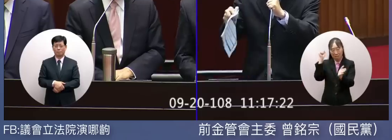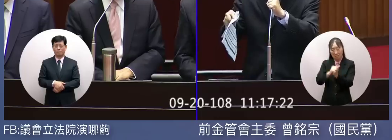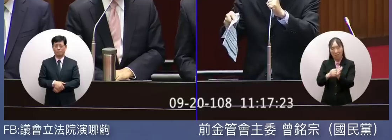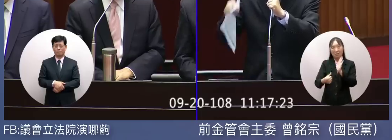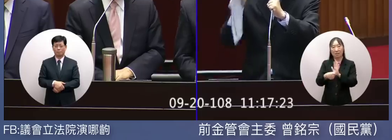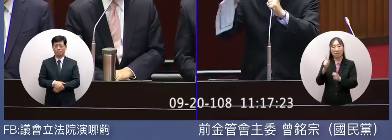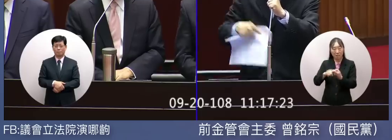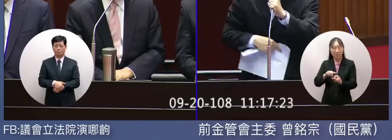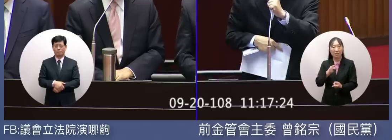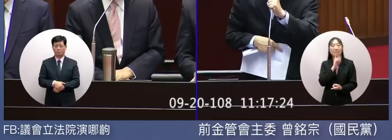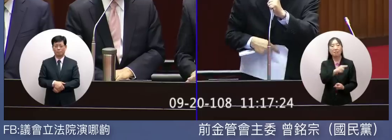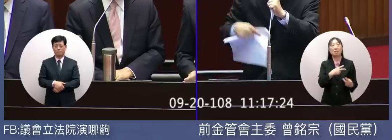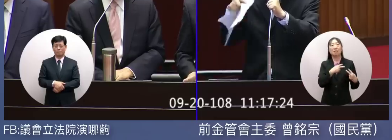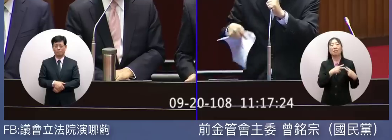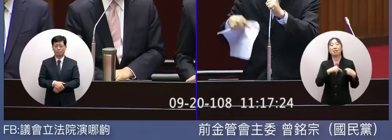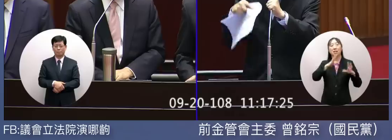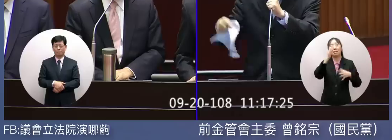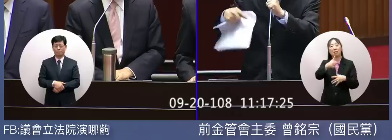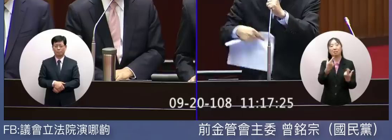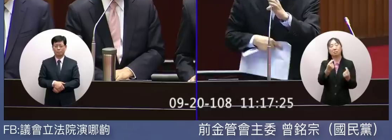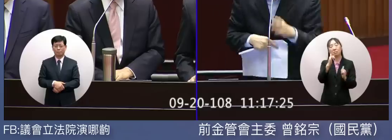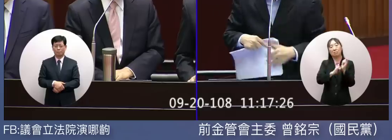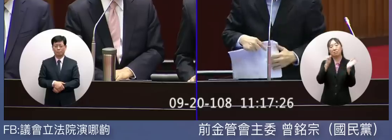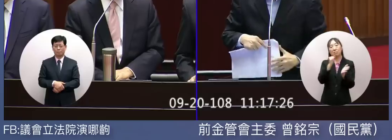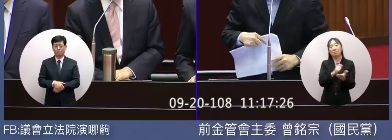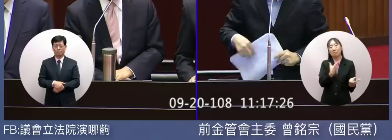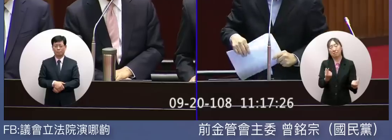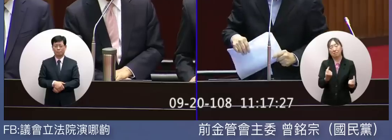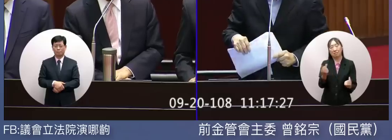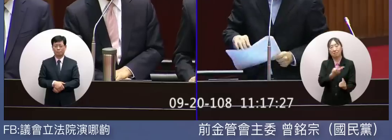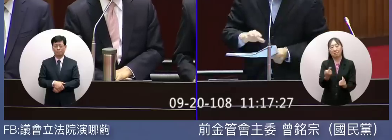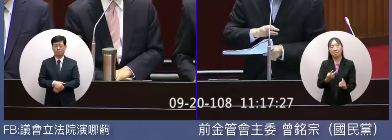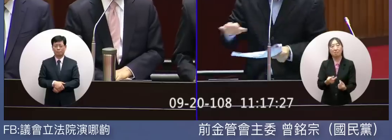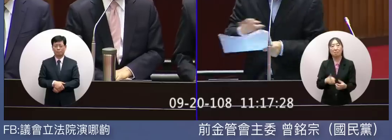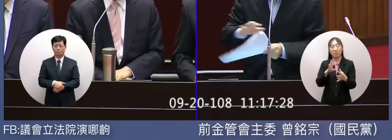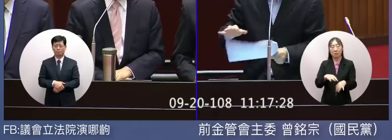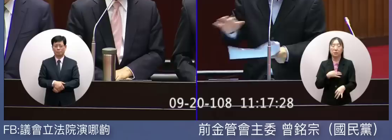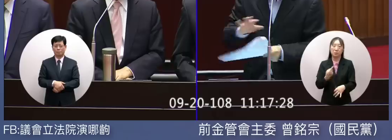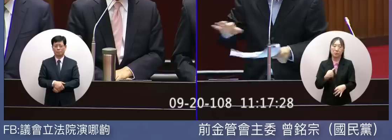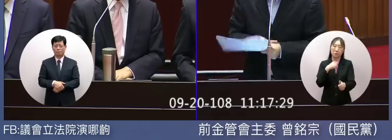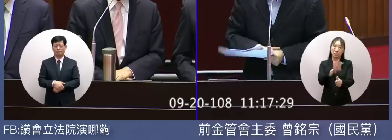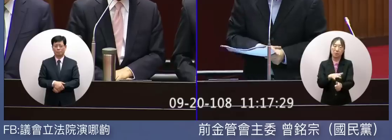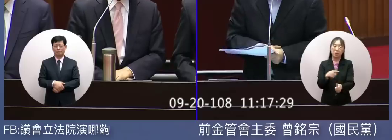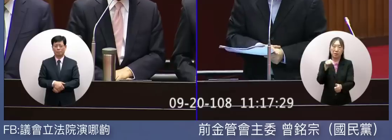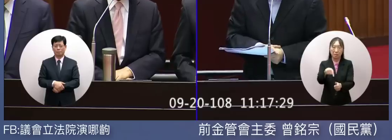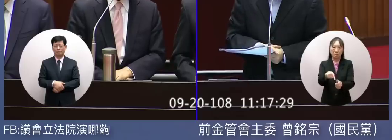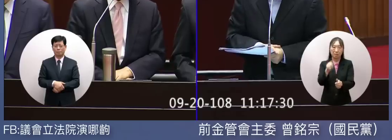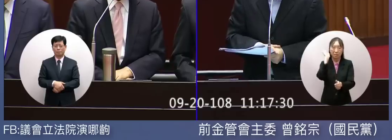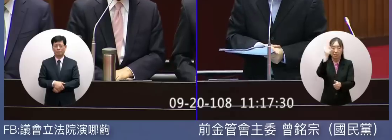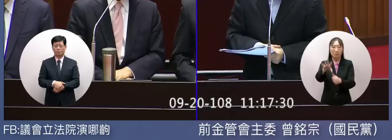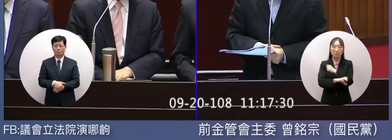外蔡政府也会历史留名。所以我的要求很简单，院长，这些前瞻基础建